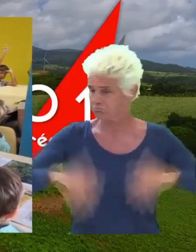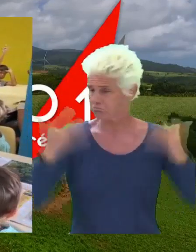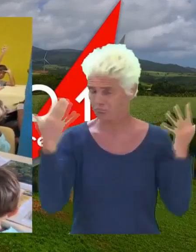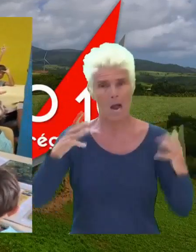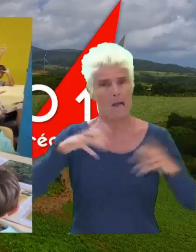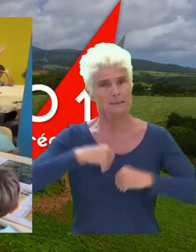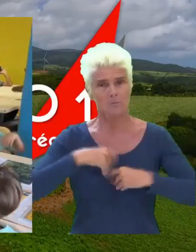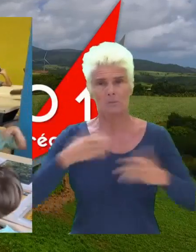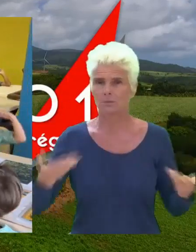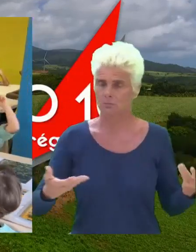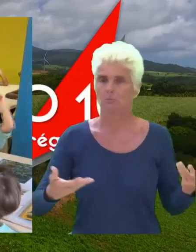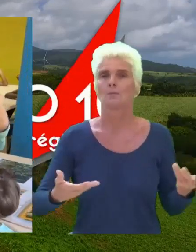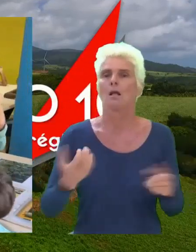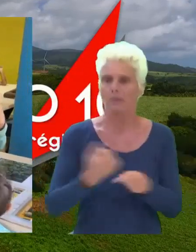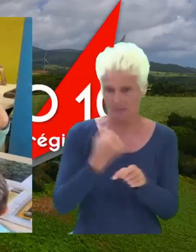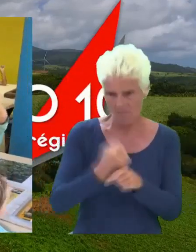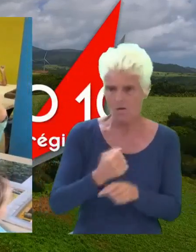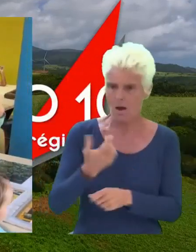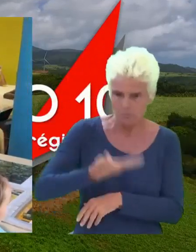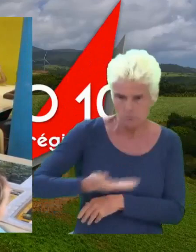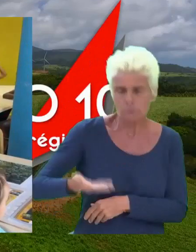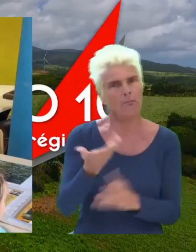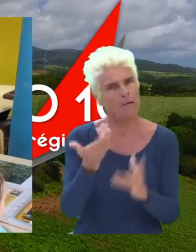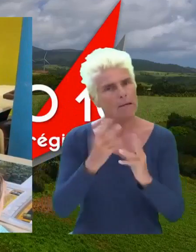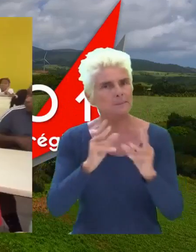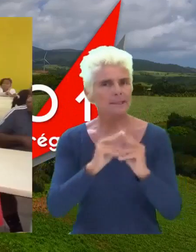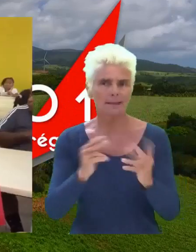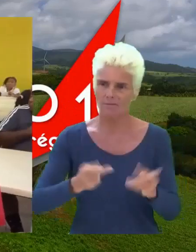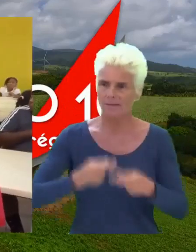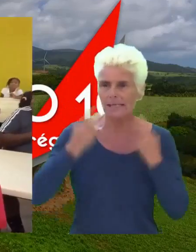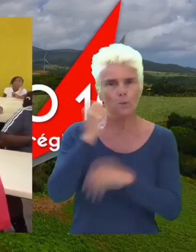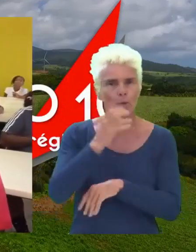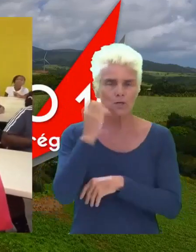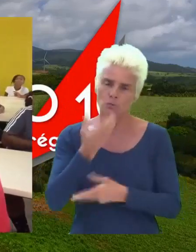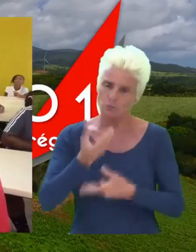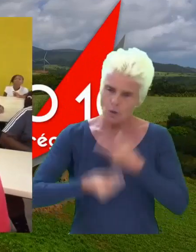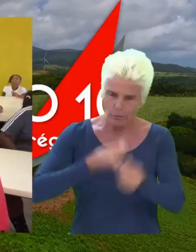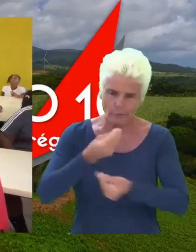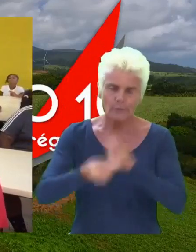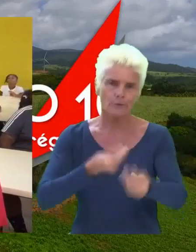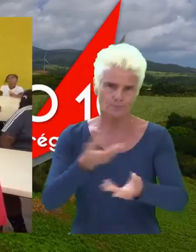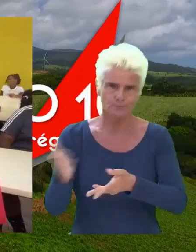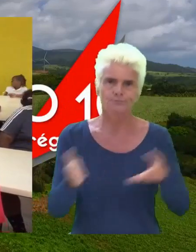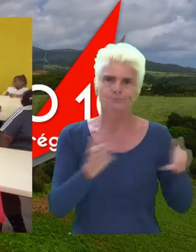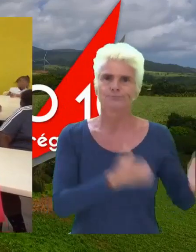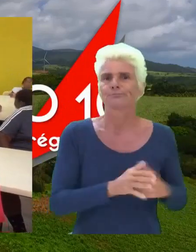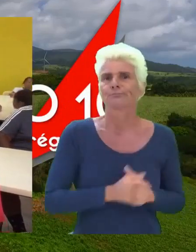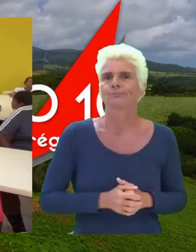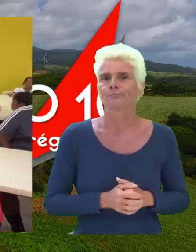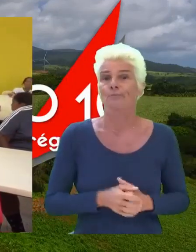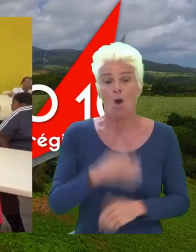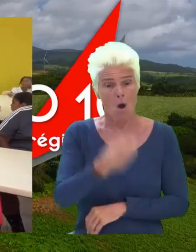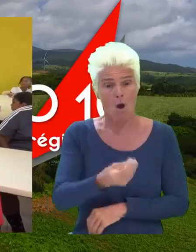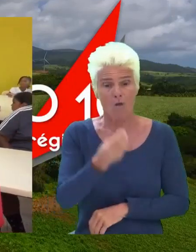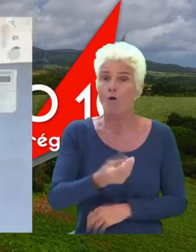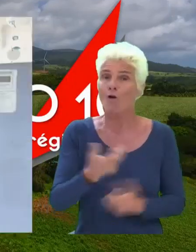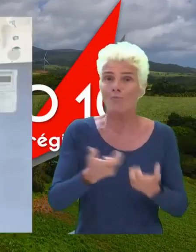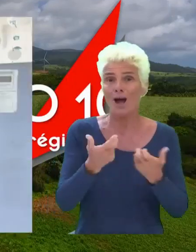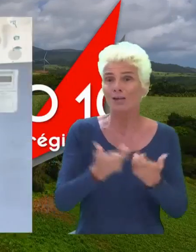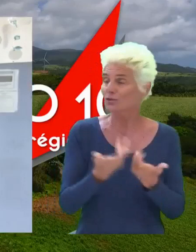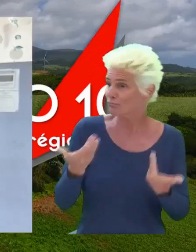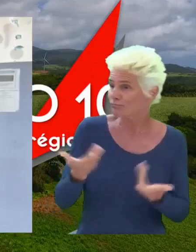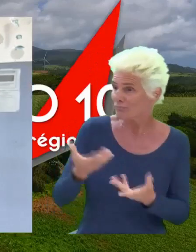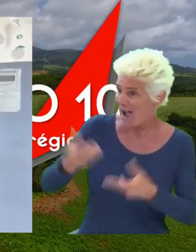c'est un travail que nous faisons avec nos élèves au quotidien le fait que les enfants acceptent ces personnne plutôt bien